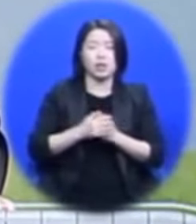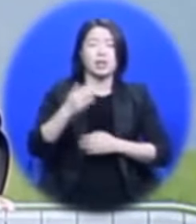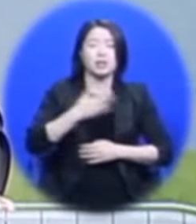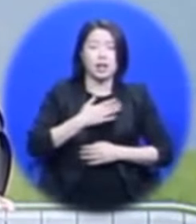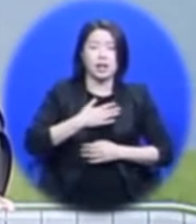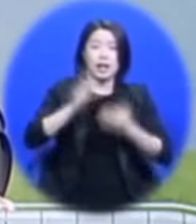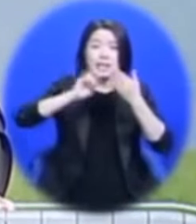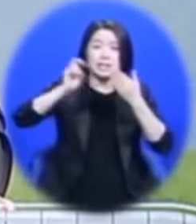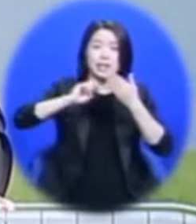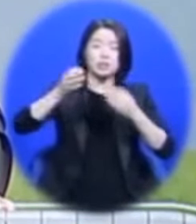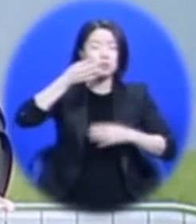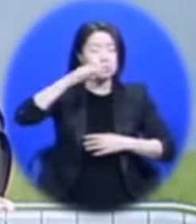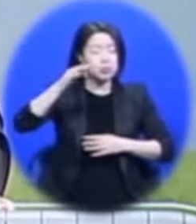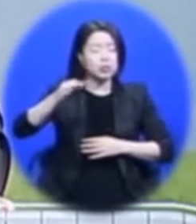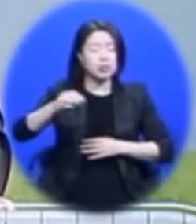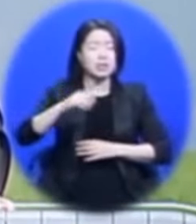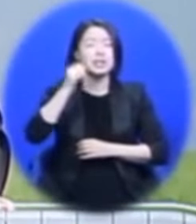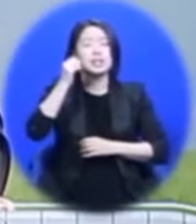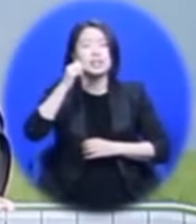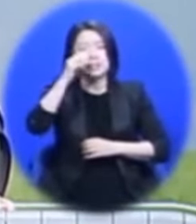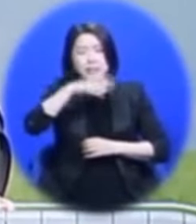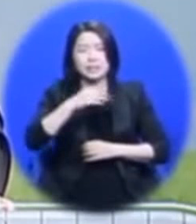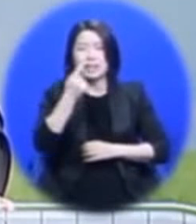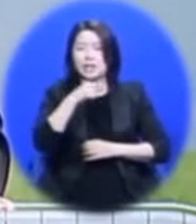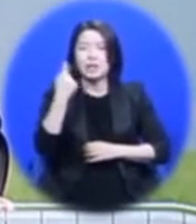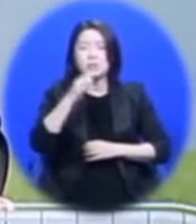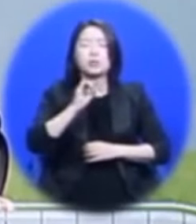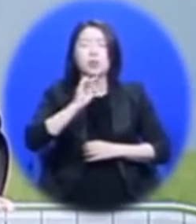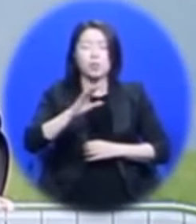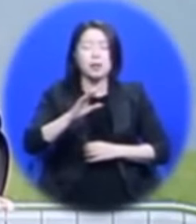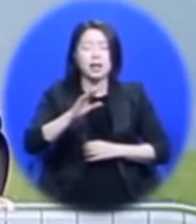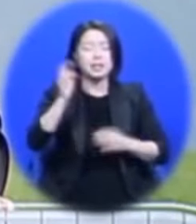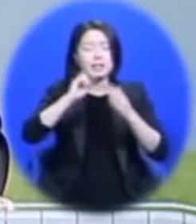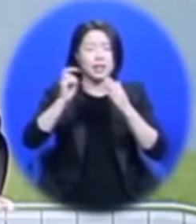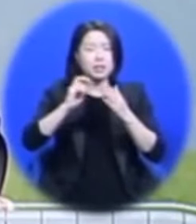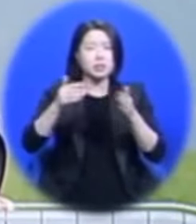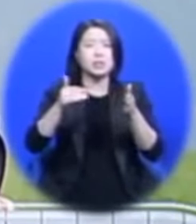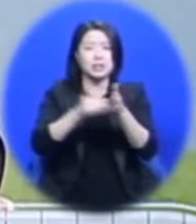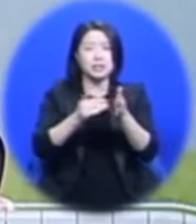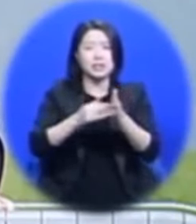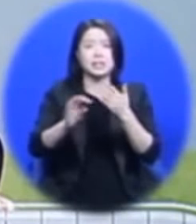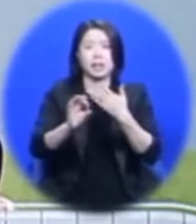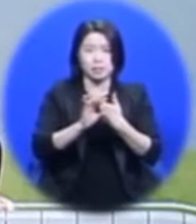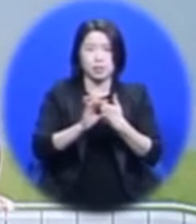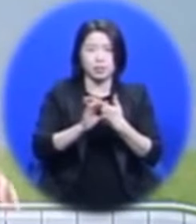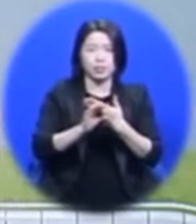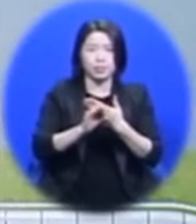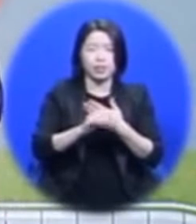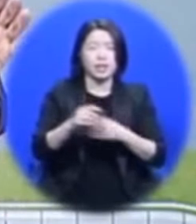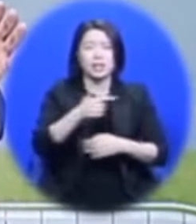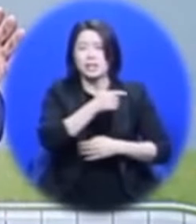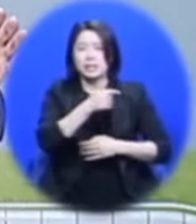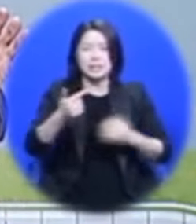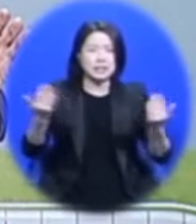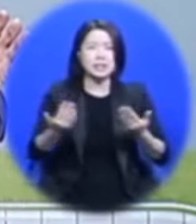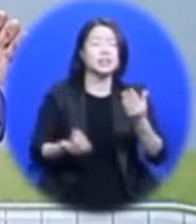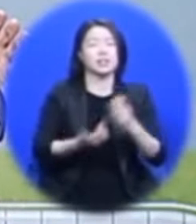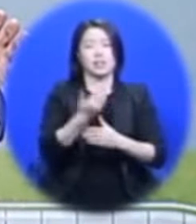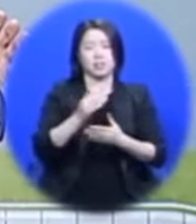내가 찬송을 부르는 것이 그저 입술로만 부르는 찬송에 그칠 뿐이라고 생각한다면 큰일 난